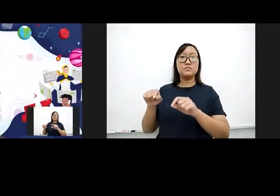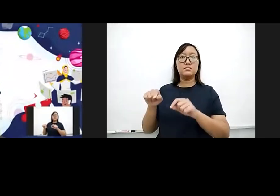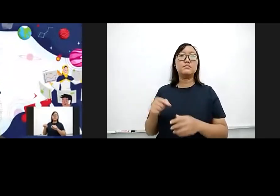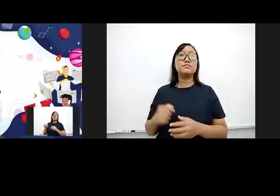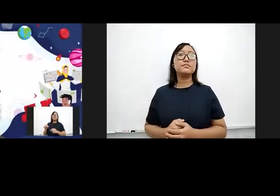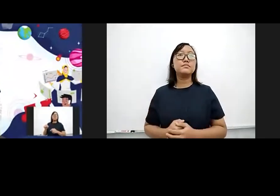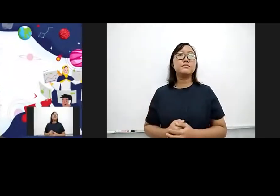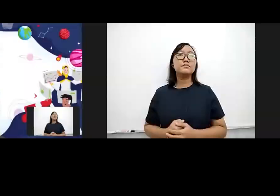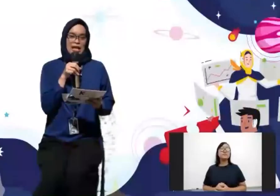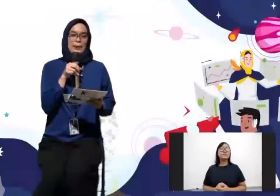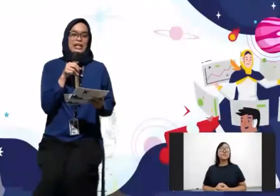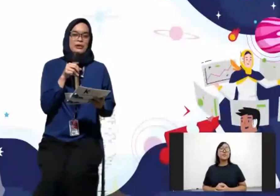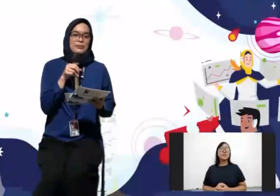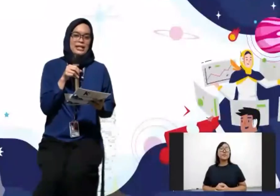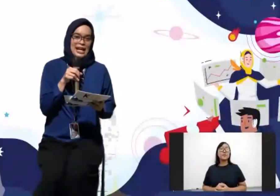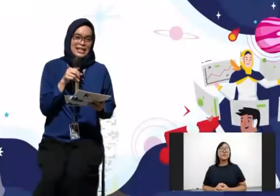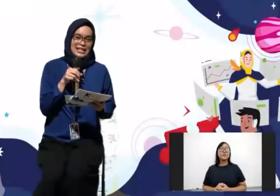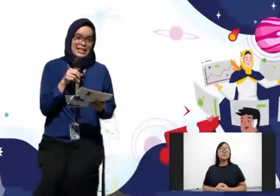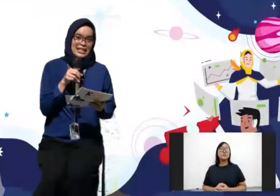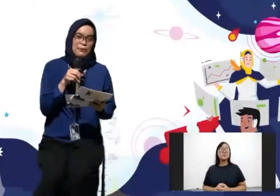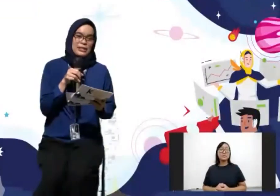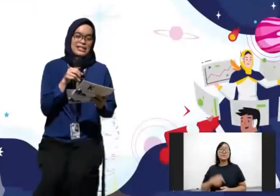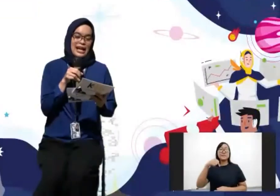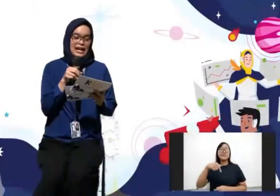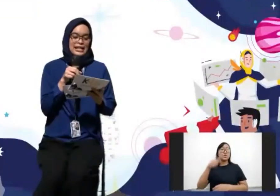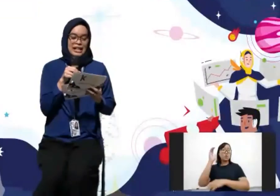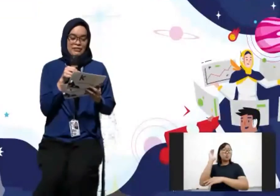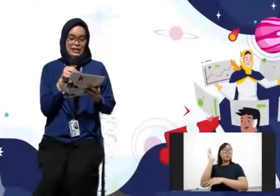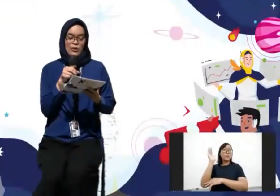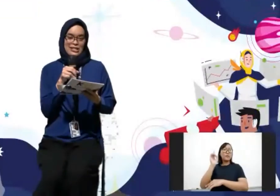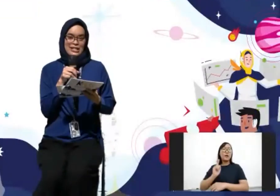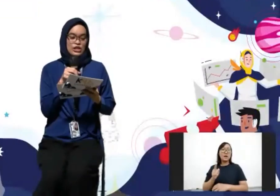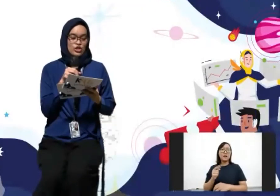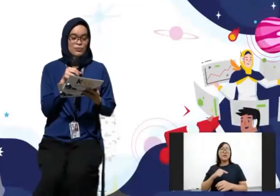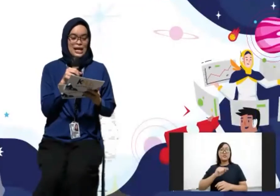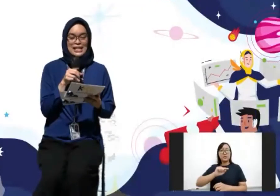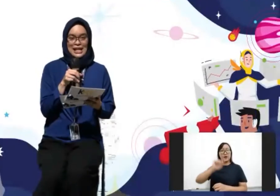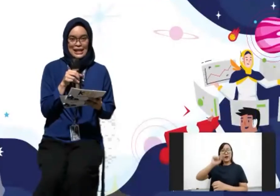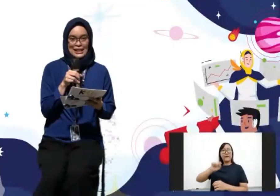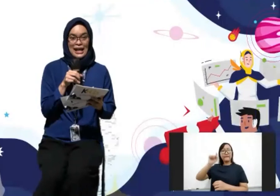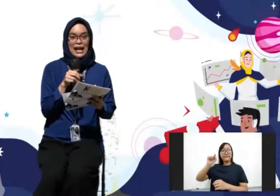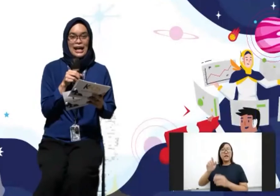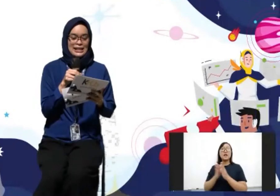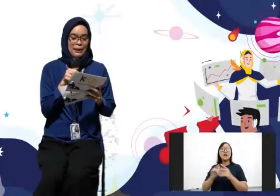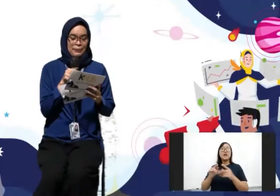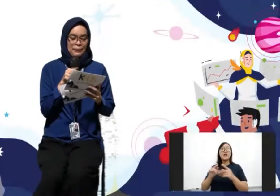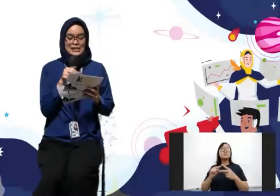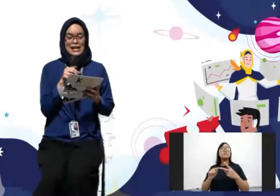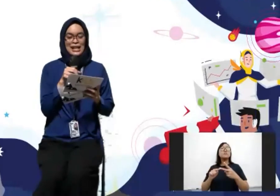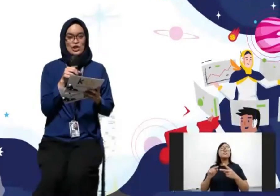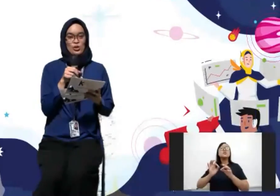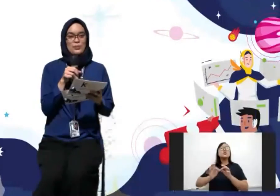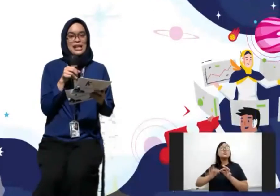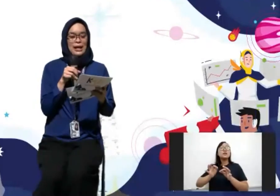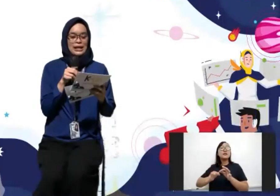screen selain itu juga pada webinar hari ini kami menyediakan grafik order dan juru bahasa isyarat yang akan ditampilkan